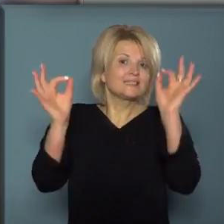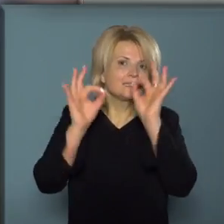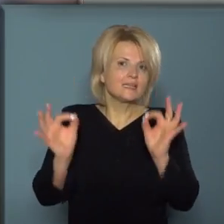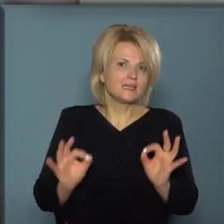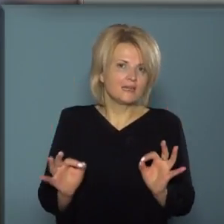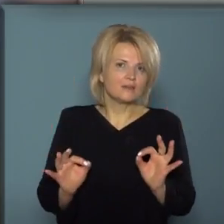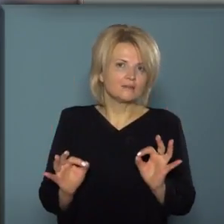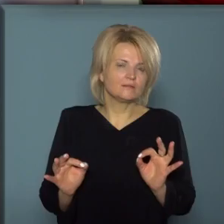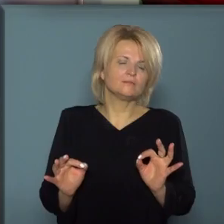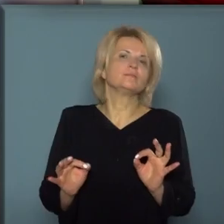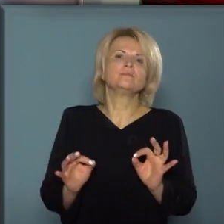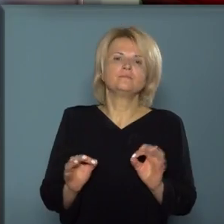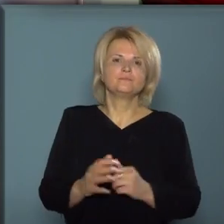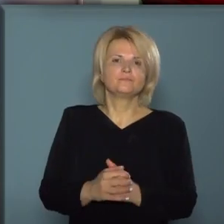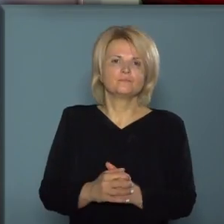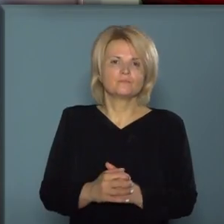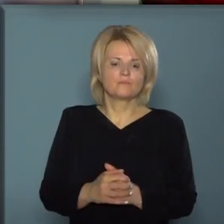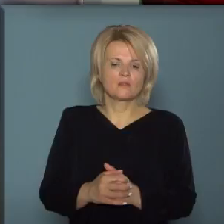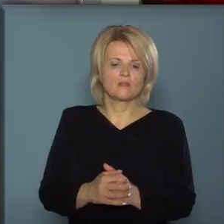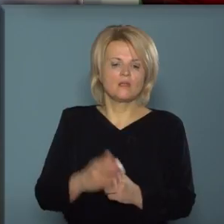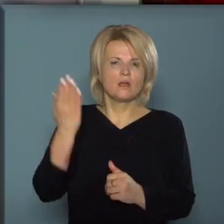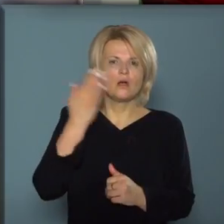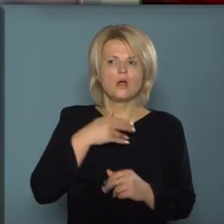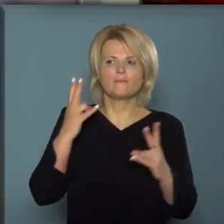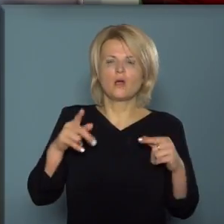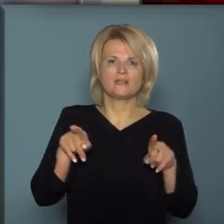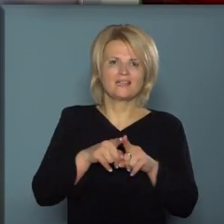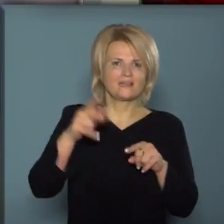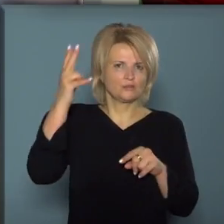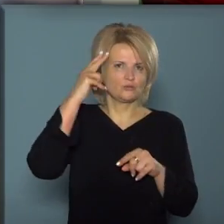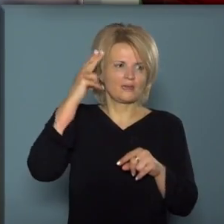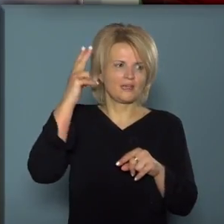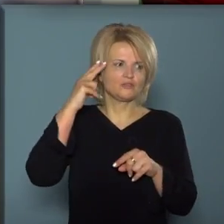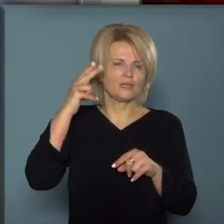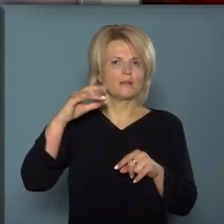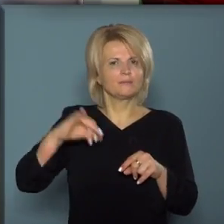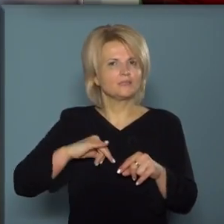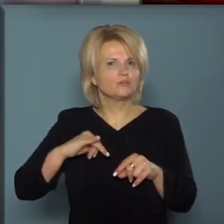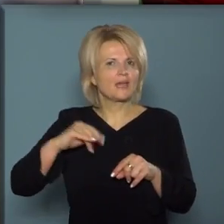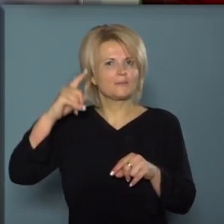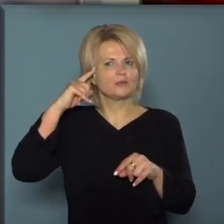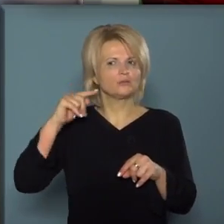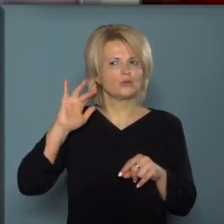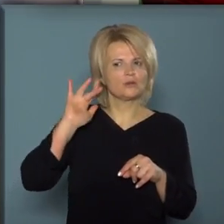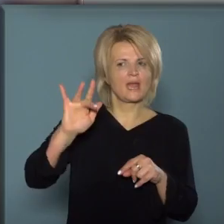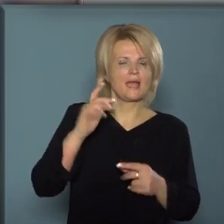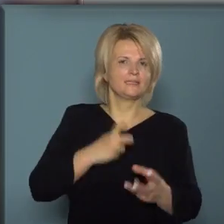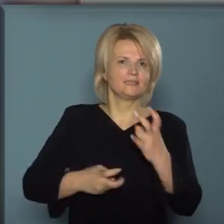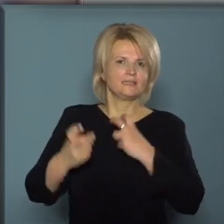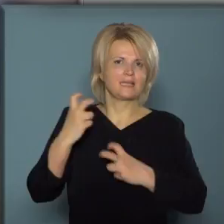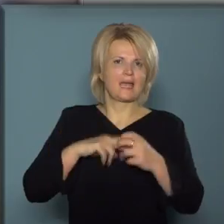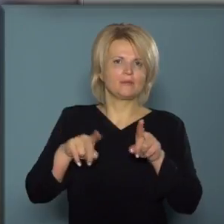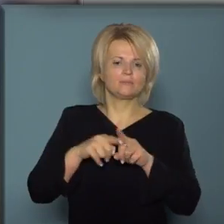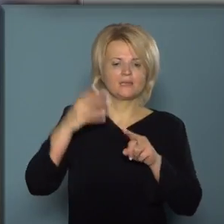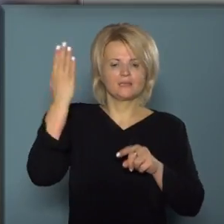cég alkalmazásban vagy a látókörünkben, akire az ember azért biztonságosabban számíthat, mint hogyha ha